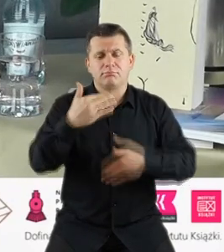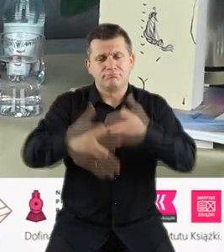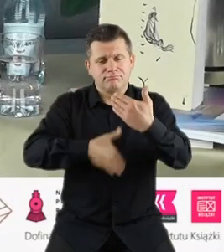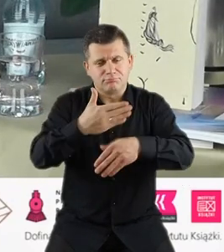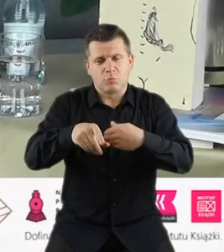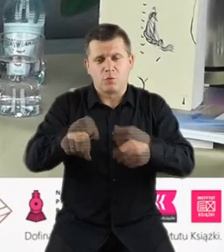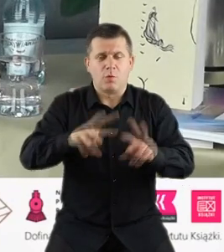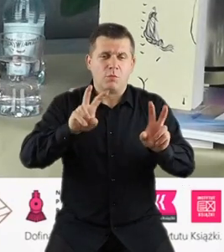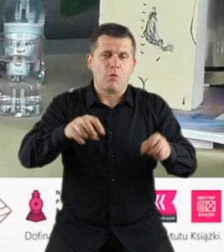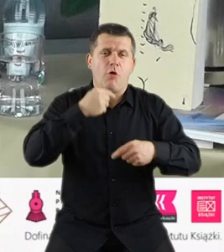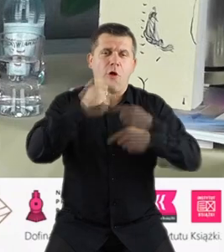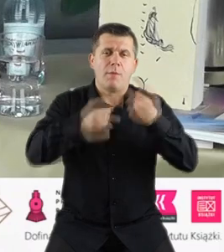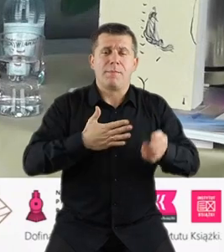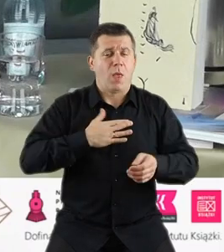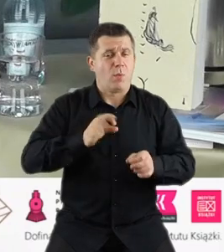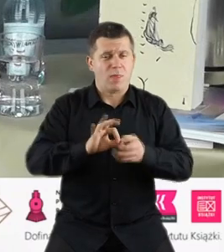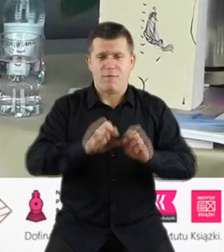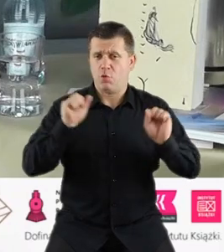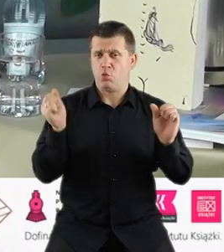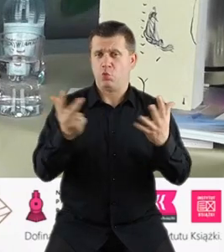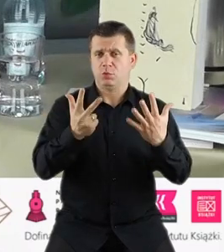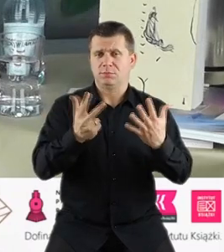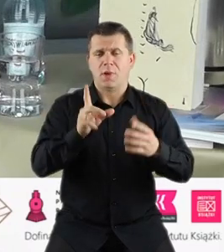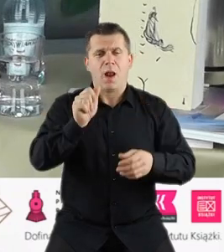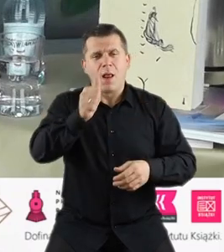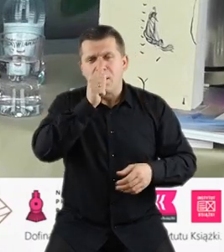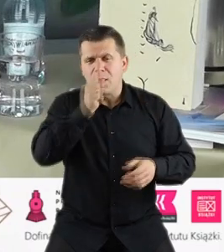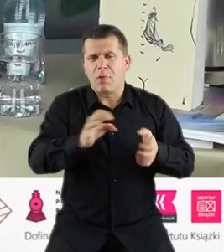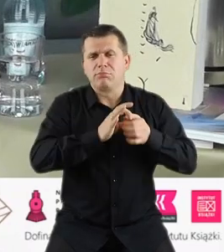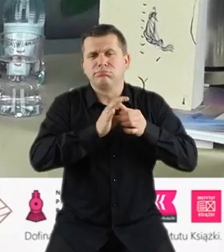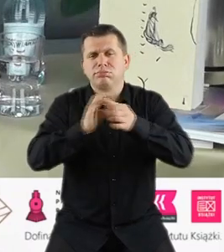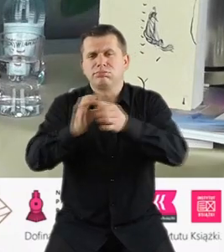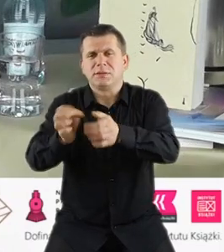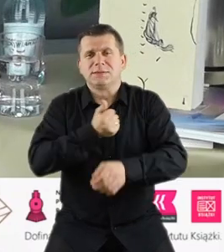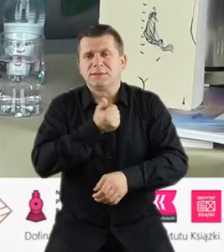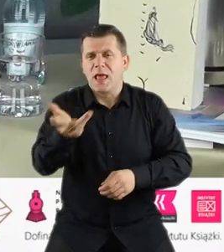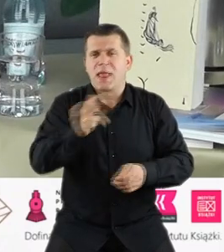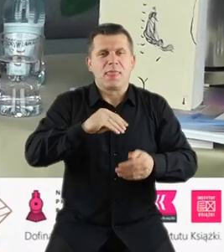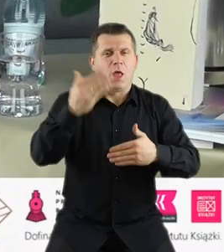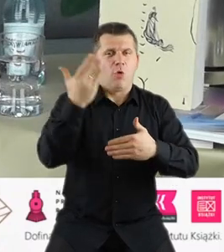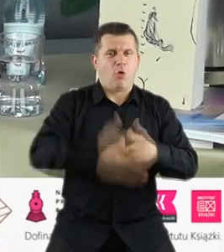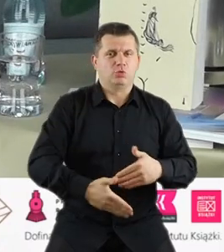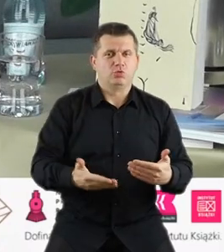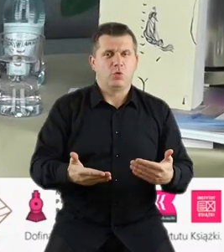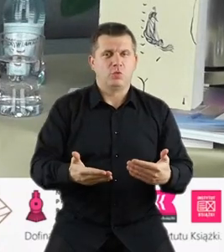7 opowiadań. Miałam jeszcze pomysł na 8, ale nie można ciągnąć serii w nieskończoność, więc...